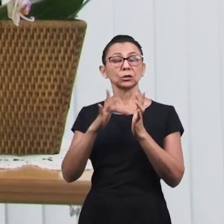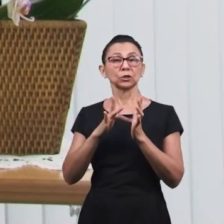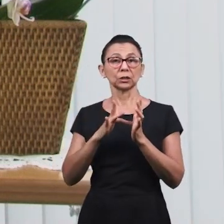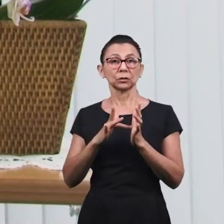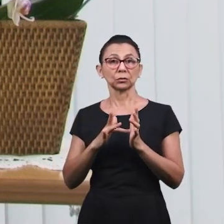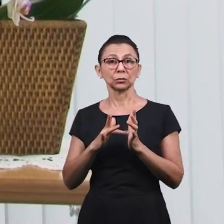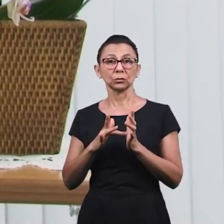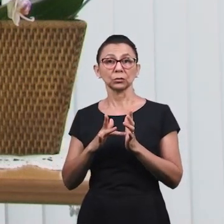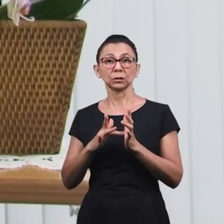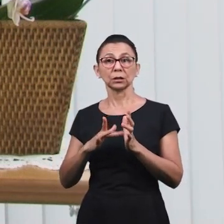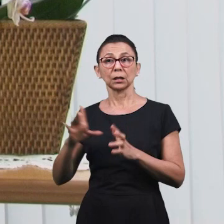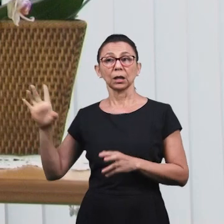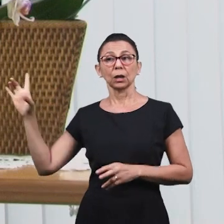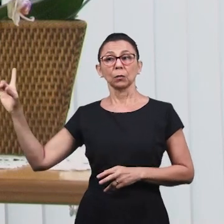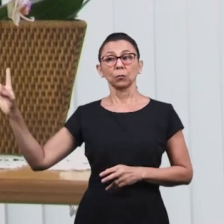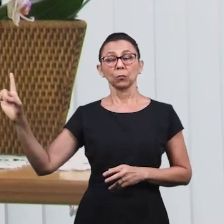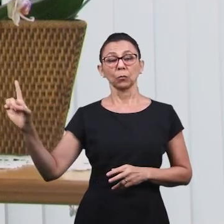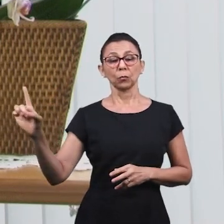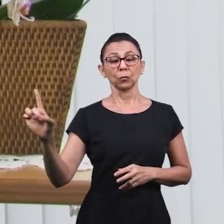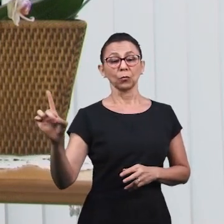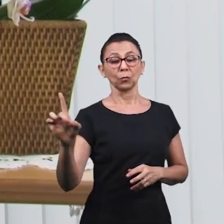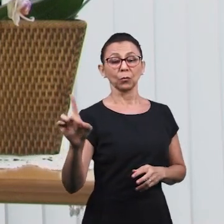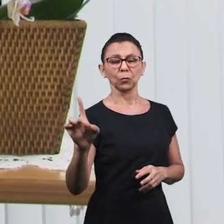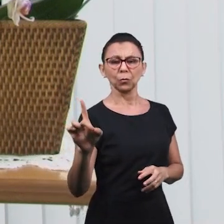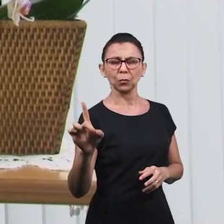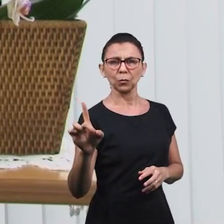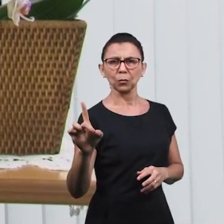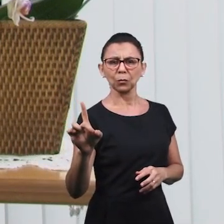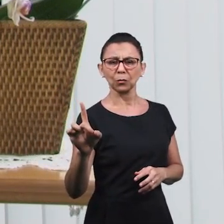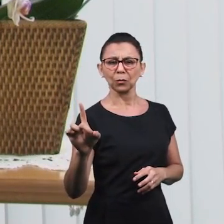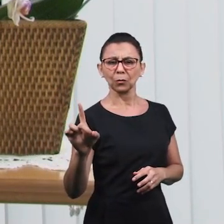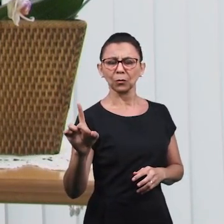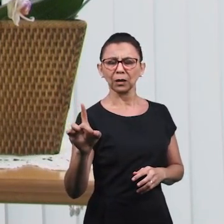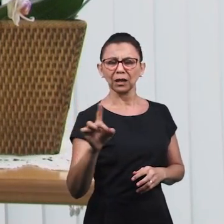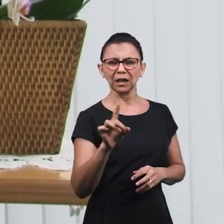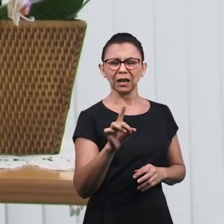Mais la parole nous dit que Jésus s'approcha d'eux